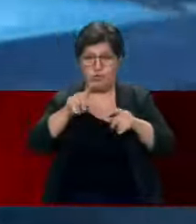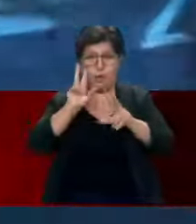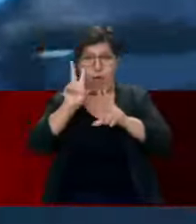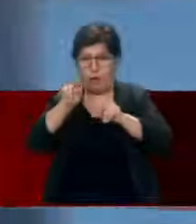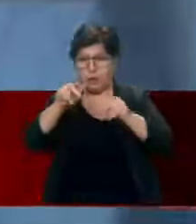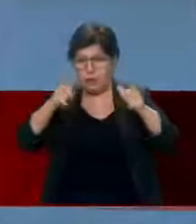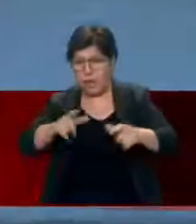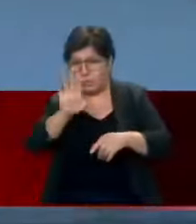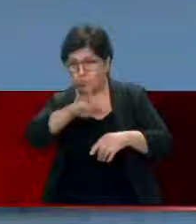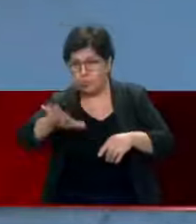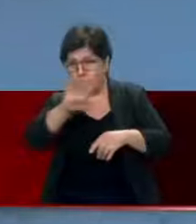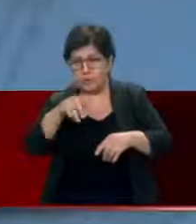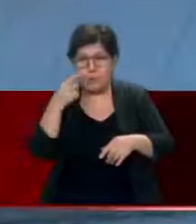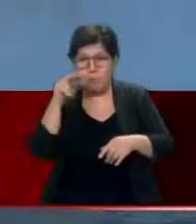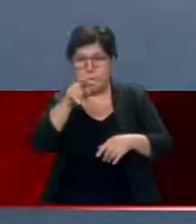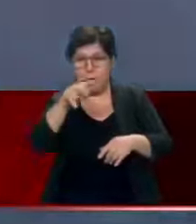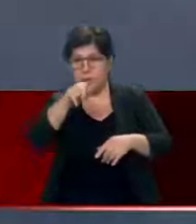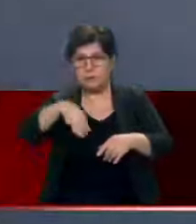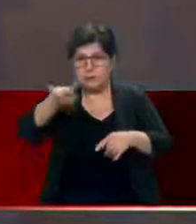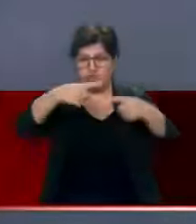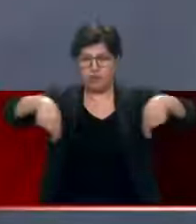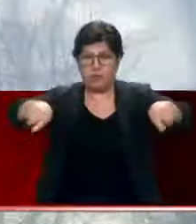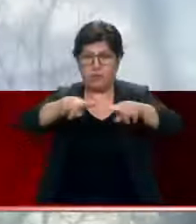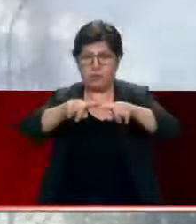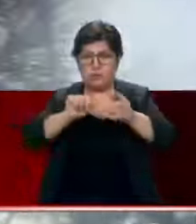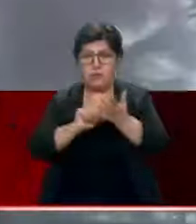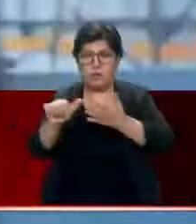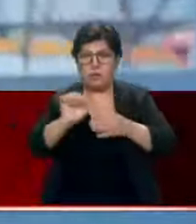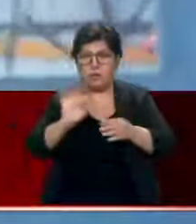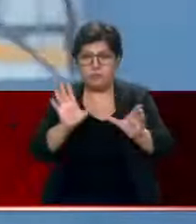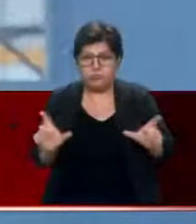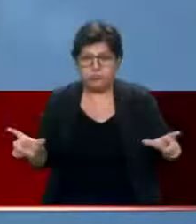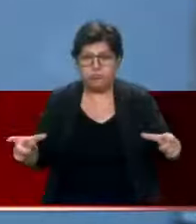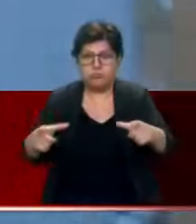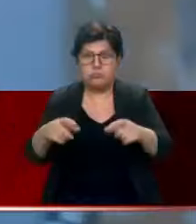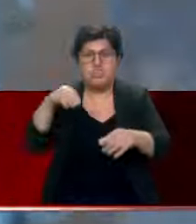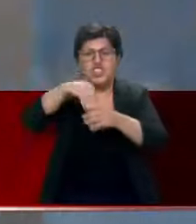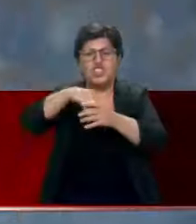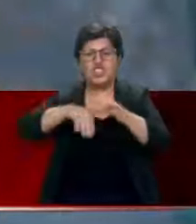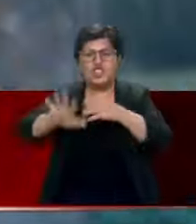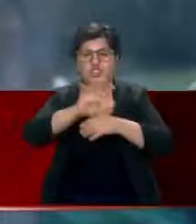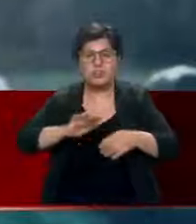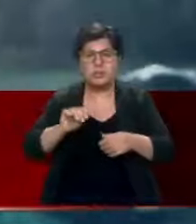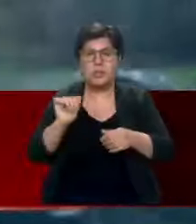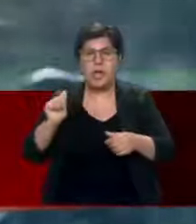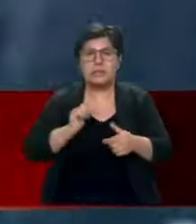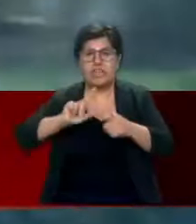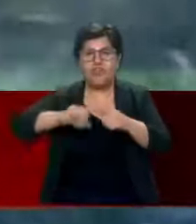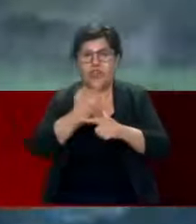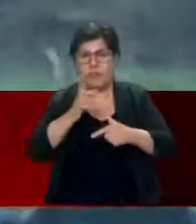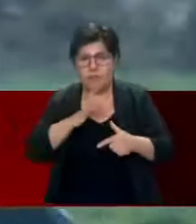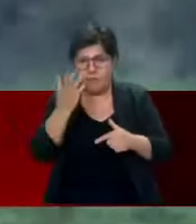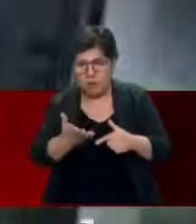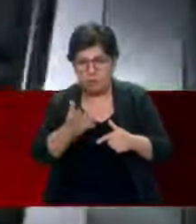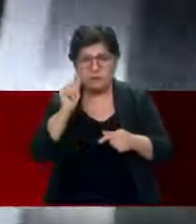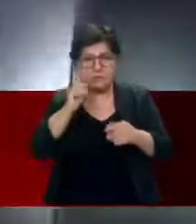yer burası. Bakın çevresi tamamen izole. İçeride jandarma ekipleri var. Kimse